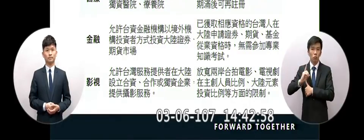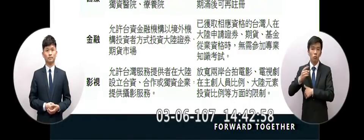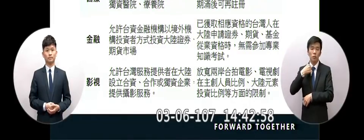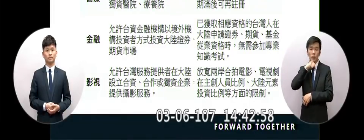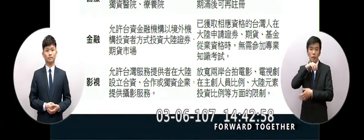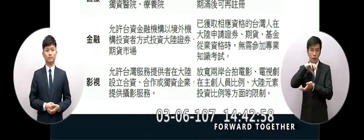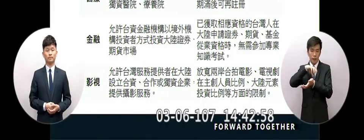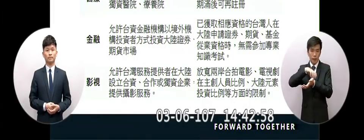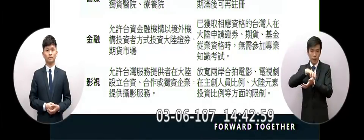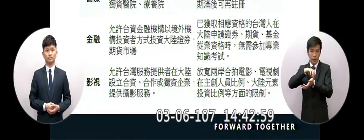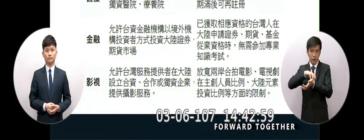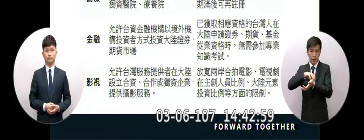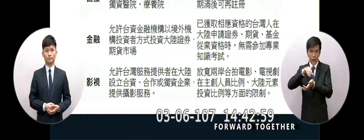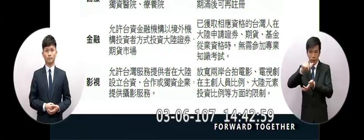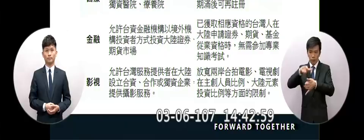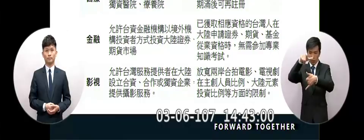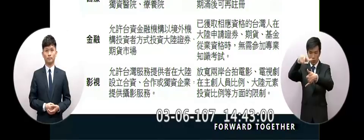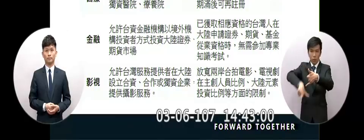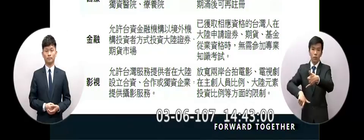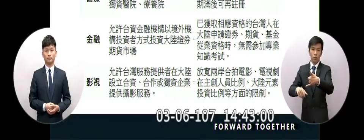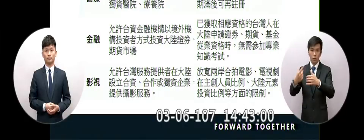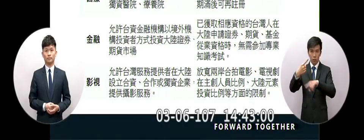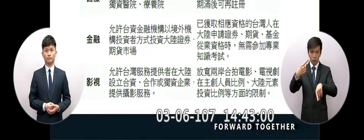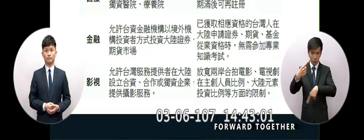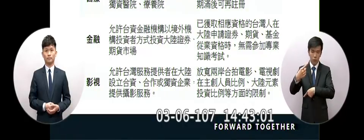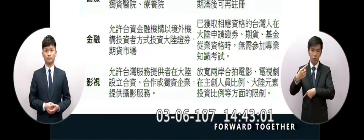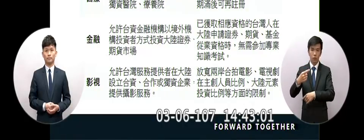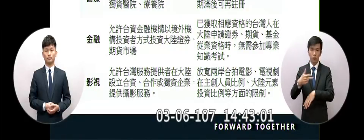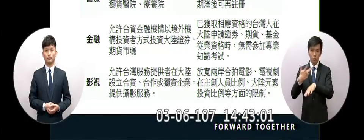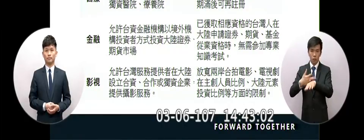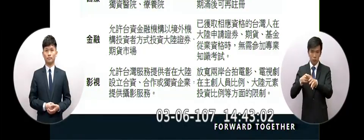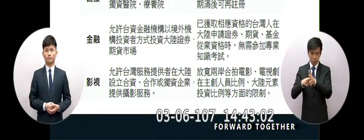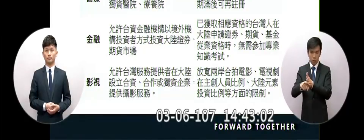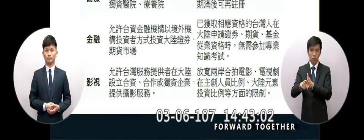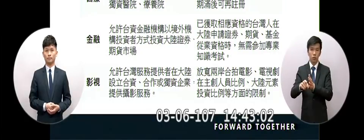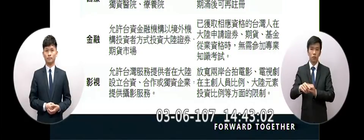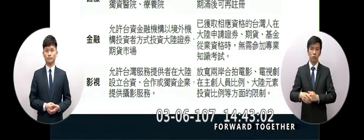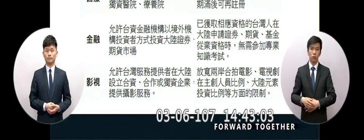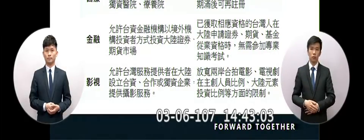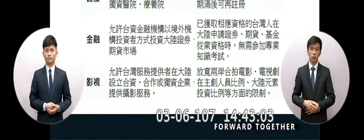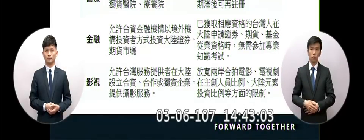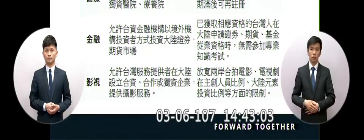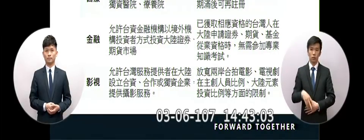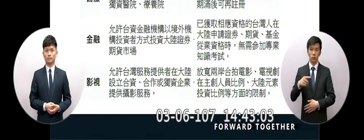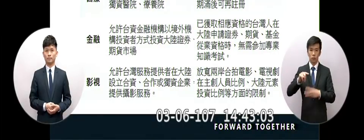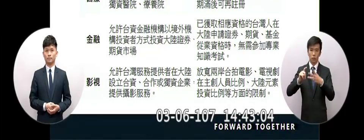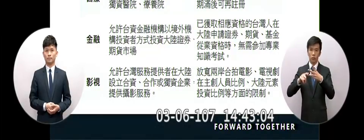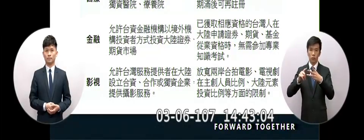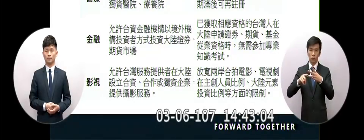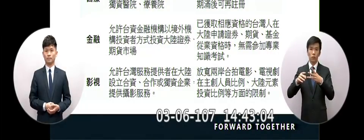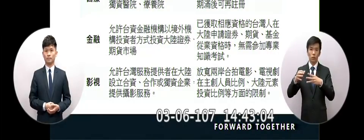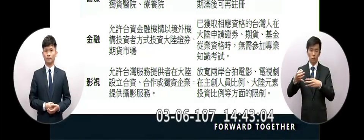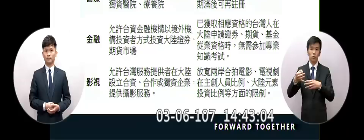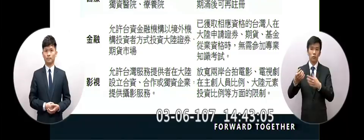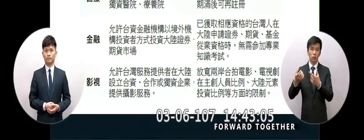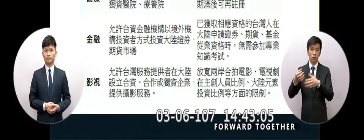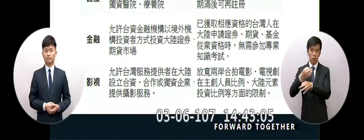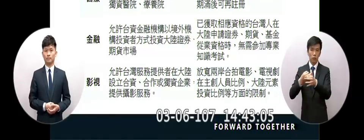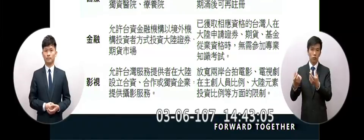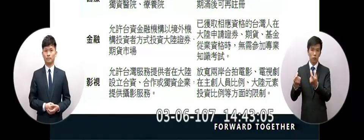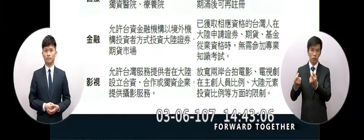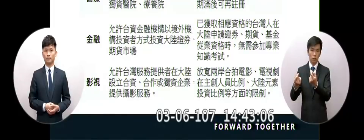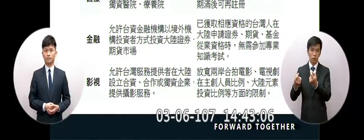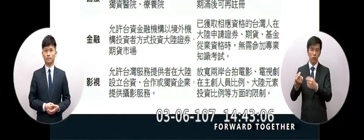个人医师专业。第二项，金融也是一样。允许台湾资金的金融机